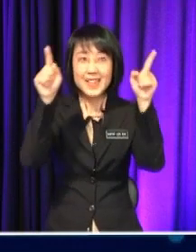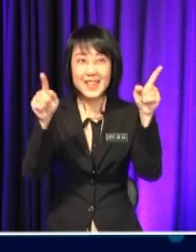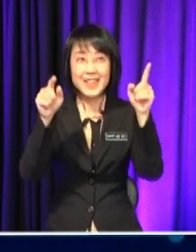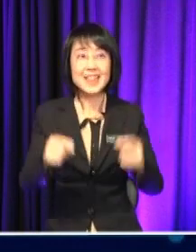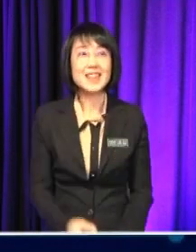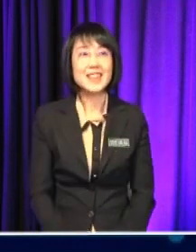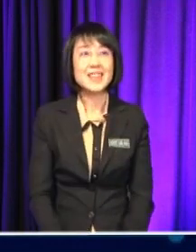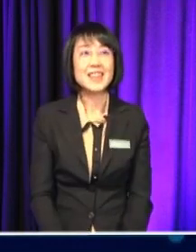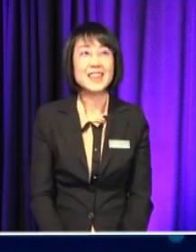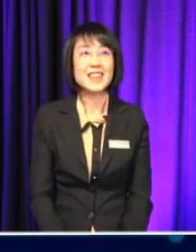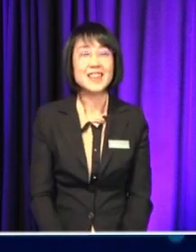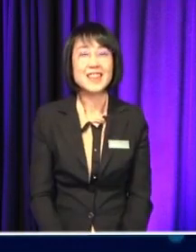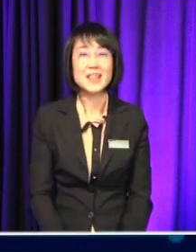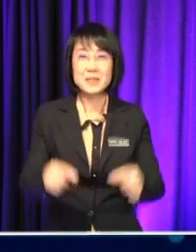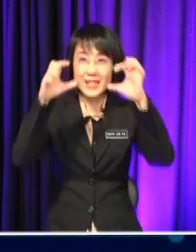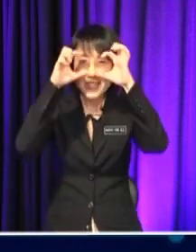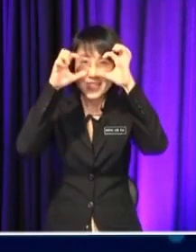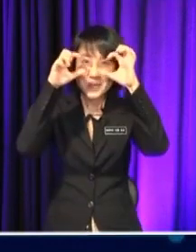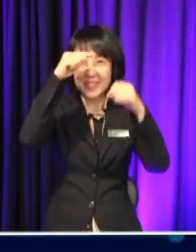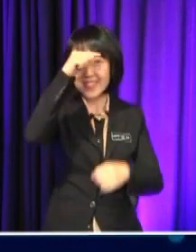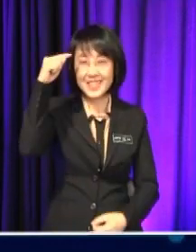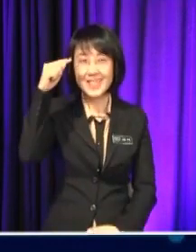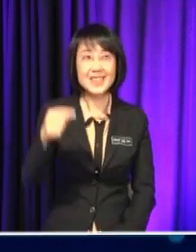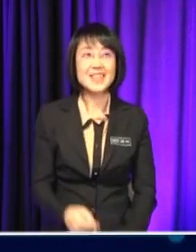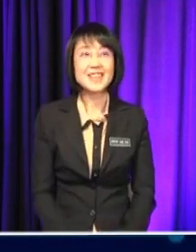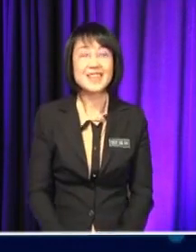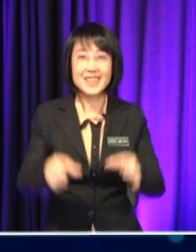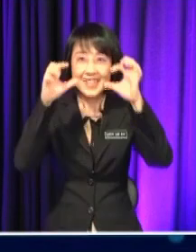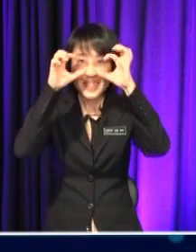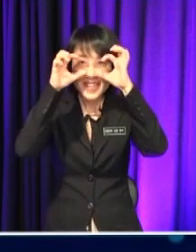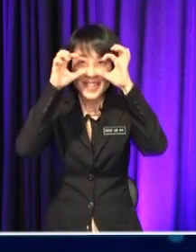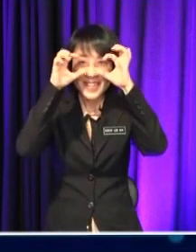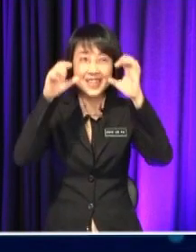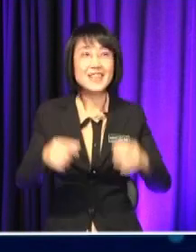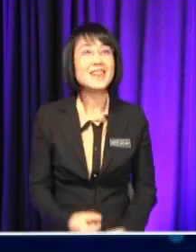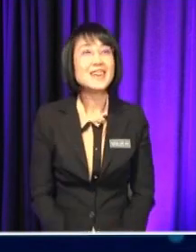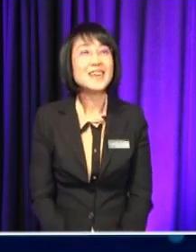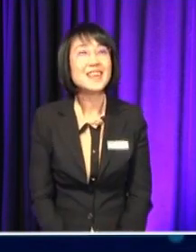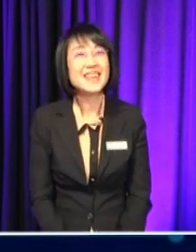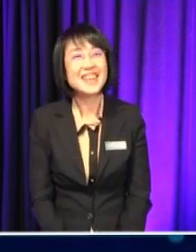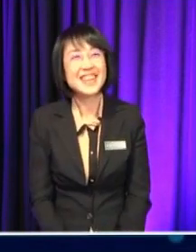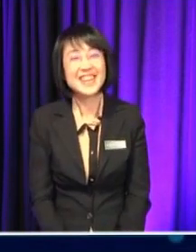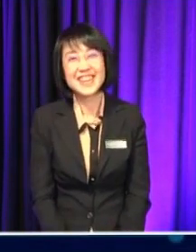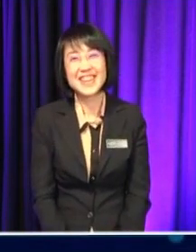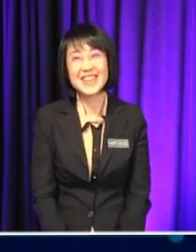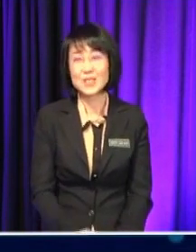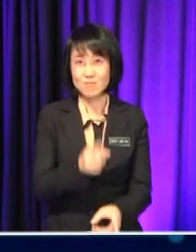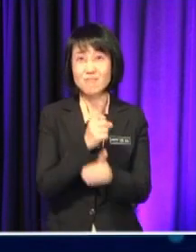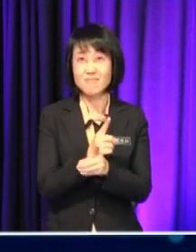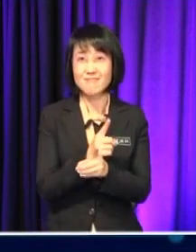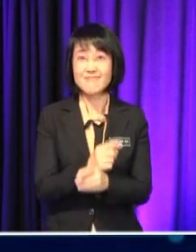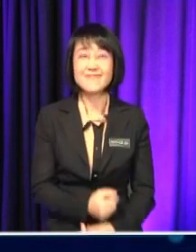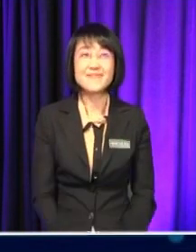jadikan 5 macam Oke Oh oke baik ibu oke adik kayak benar sih Gua